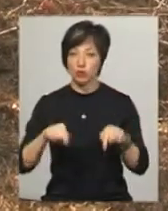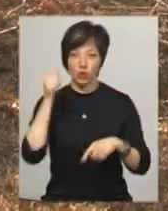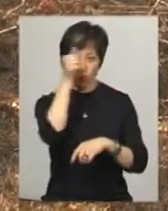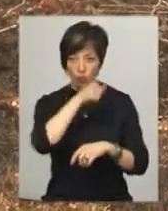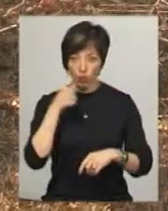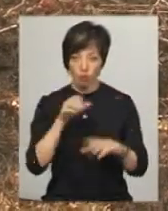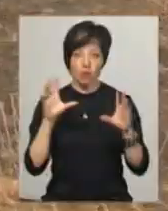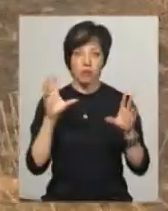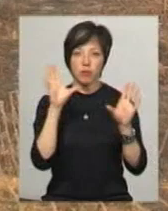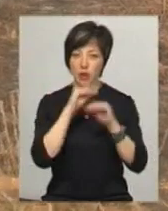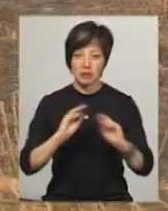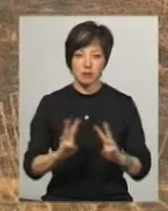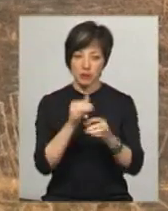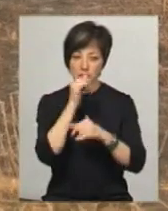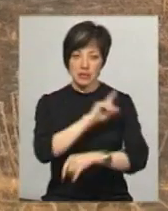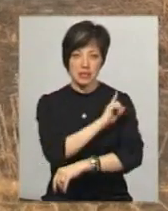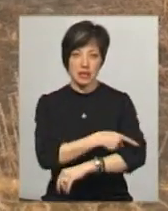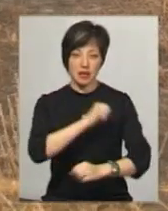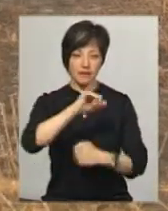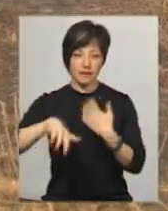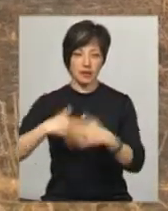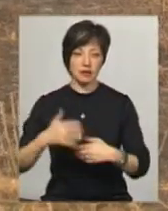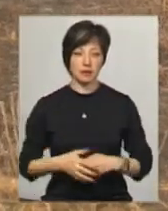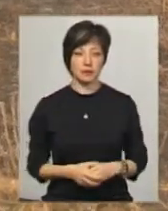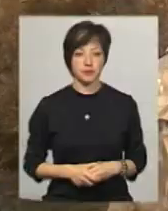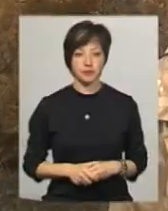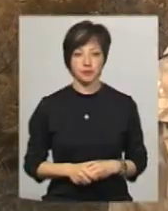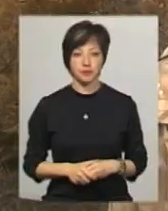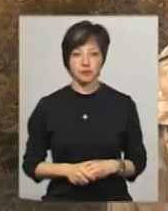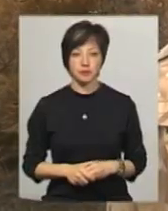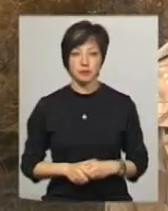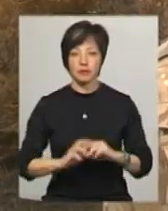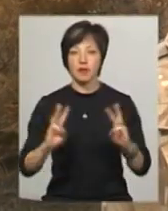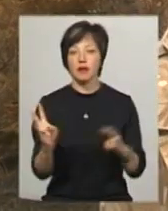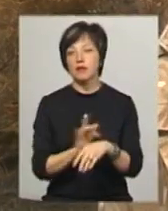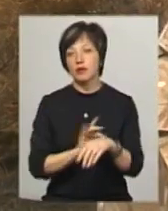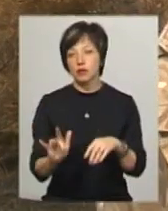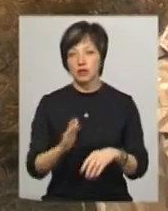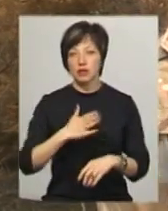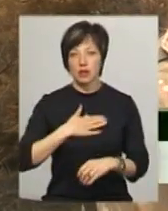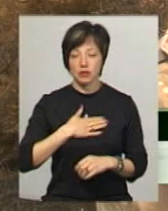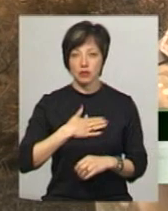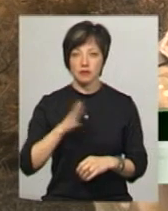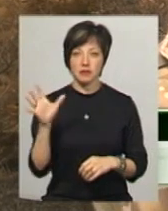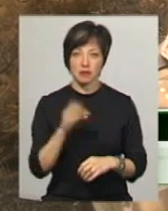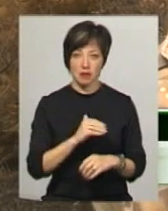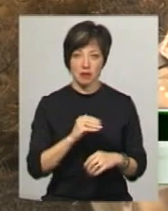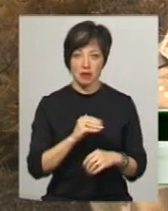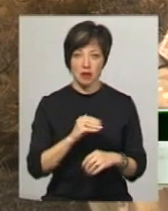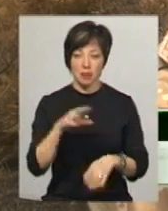року впоратись із займанням не змогли через сильний вітер, каже постраждалий Петро Вельський. Вигоріло б, можна сказати, наше все